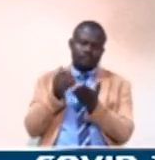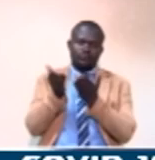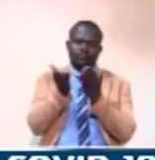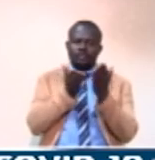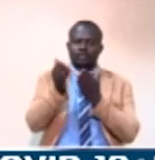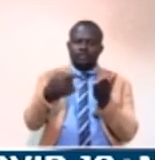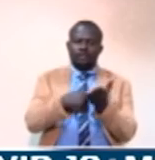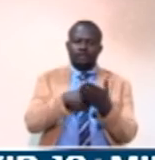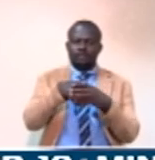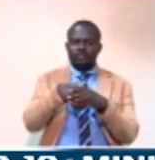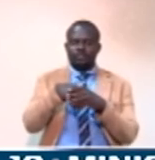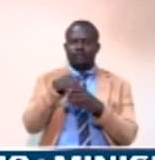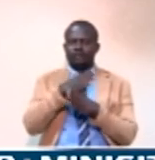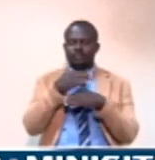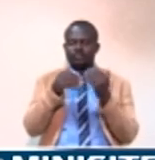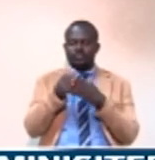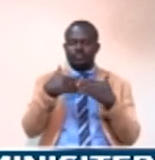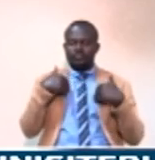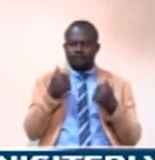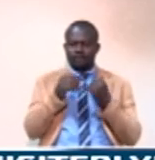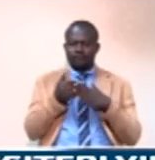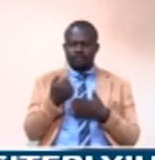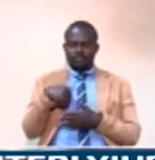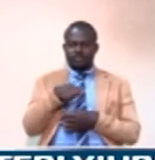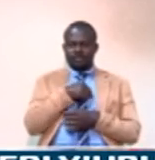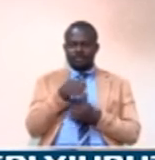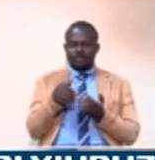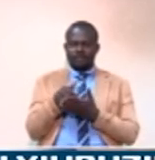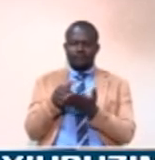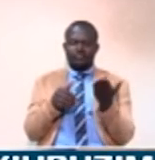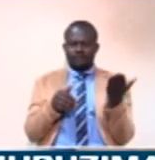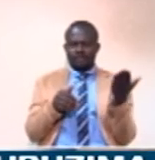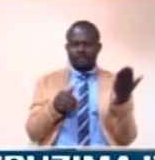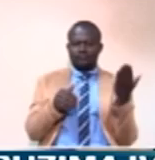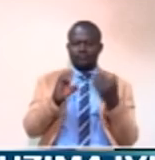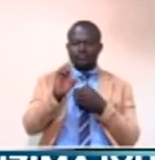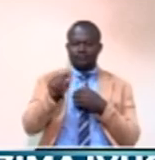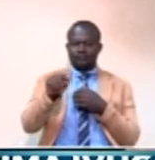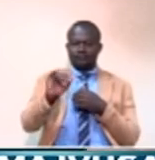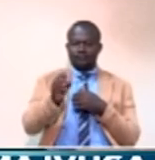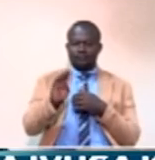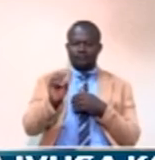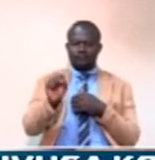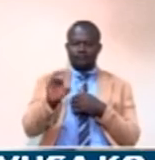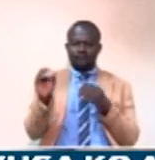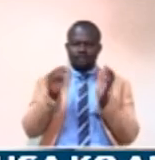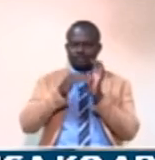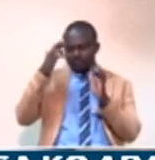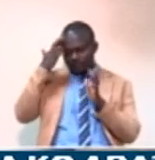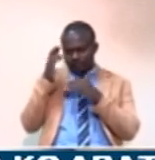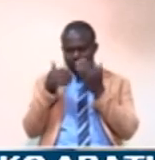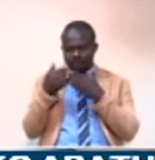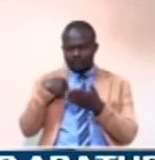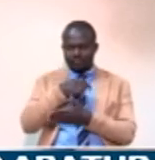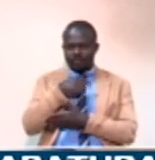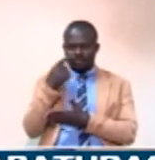serivisi z'ubuvuzi muri Minisante. Hagati aho kandi umuvugizi wa polisi y'igihugu CP John Bosco Kabera yongeye kwibutsa abo